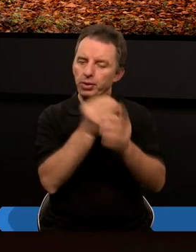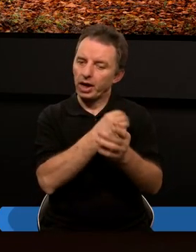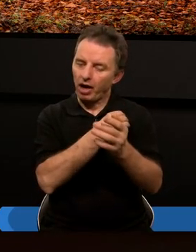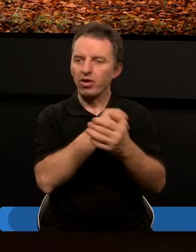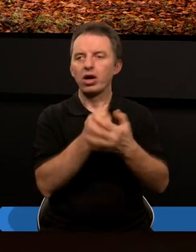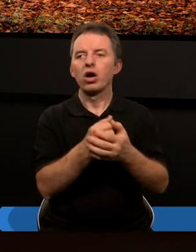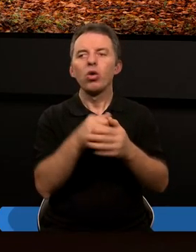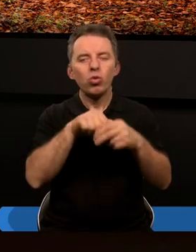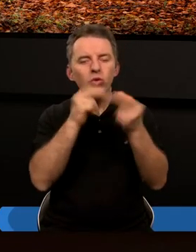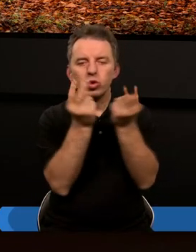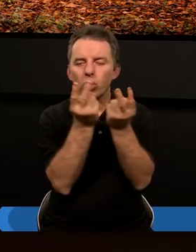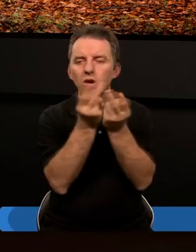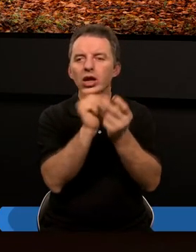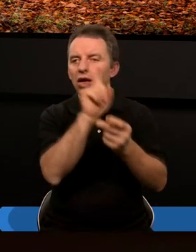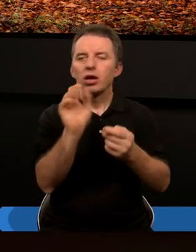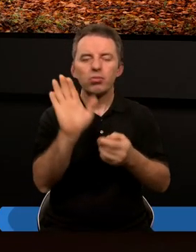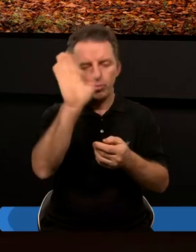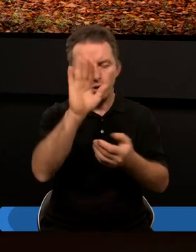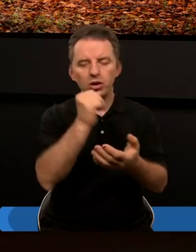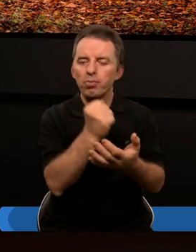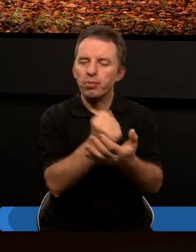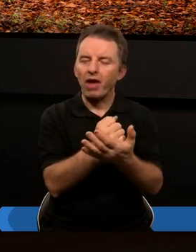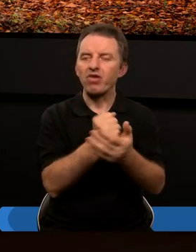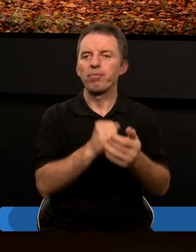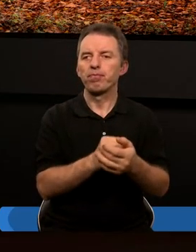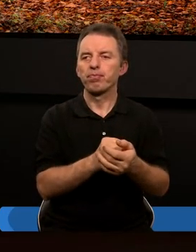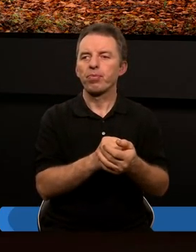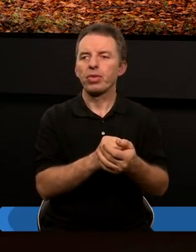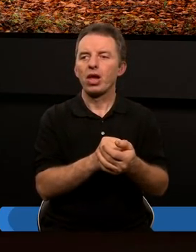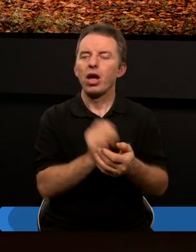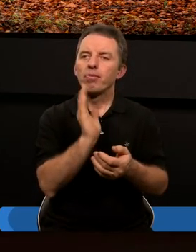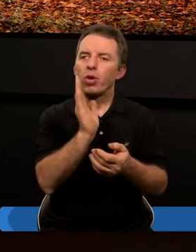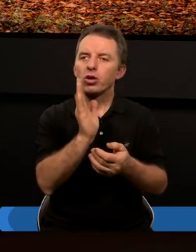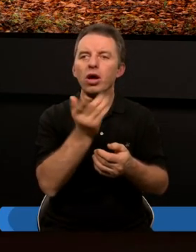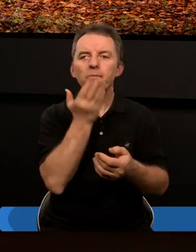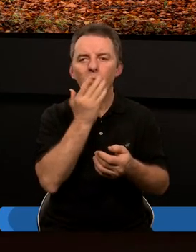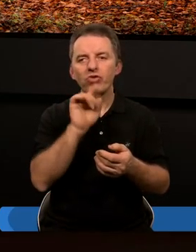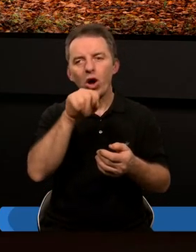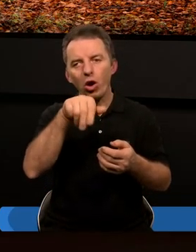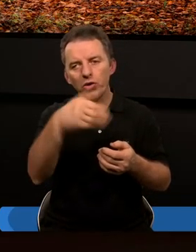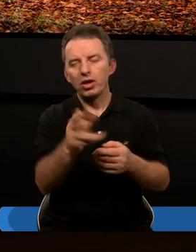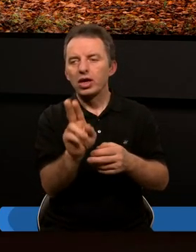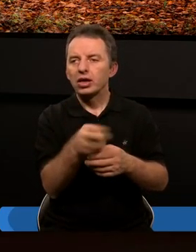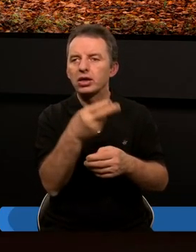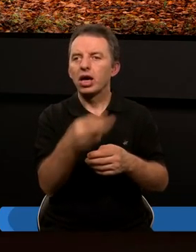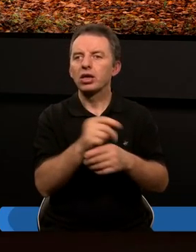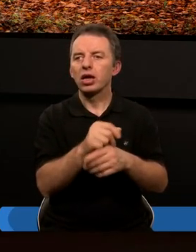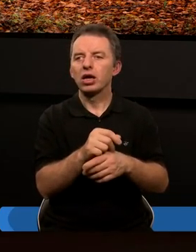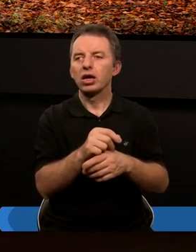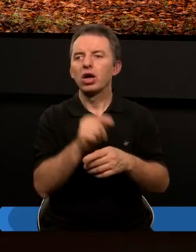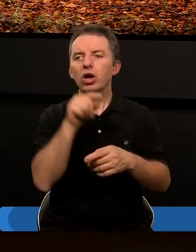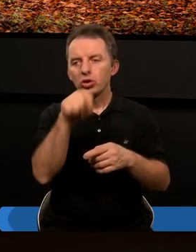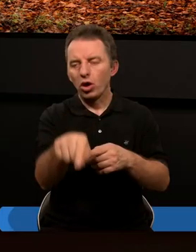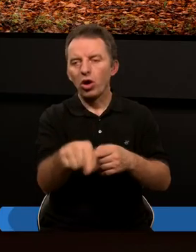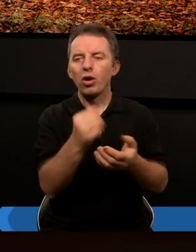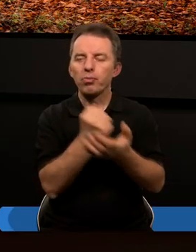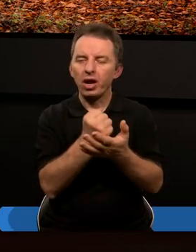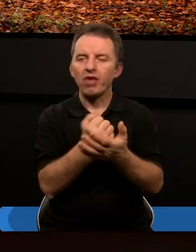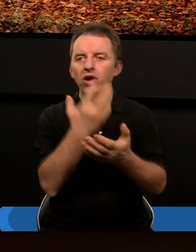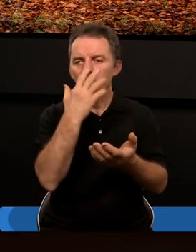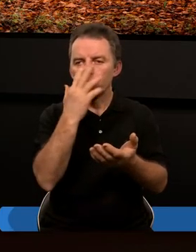i utożsamia to z Bożym prawem. Potem mówi o tym, że kiedy tego prawa